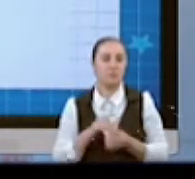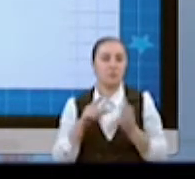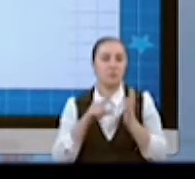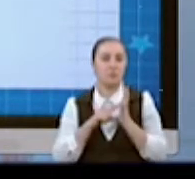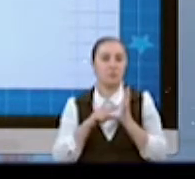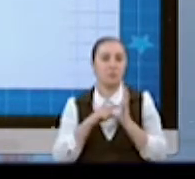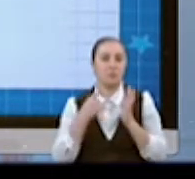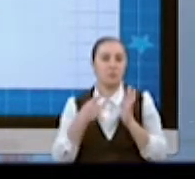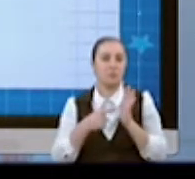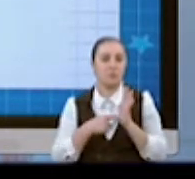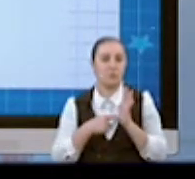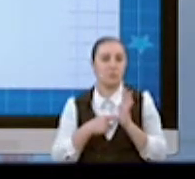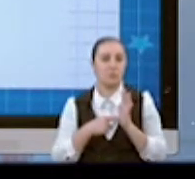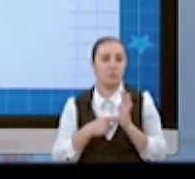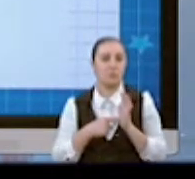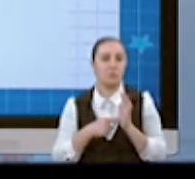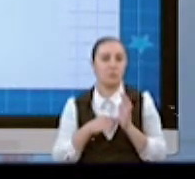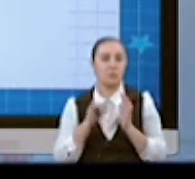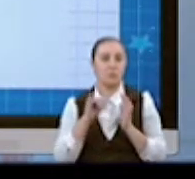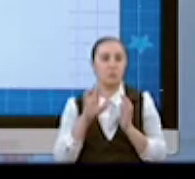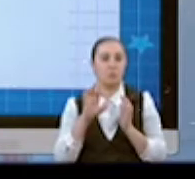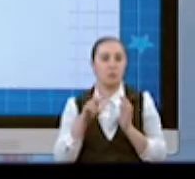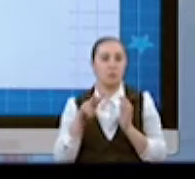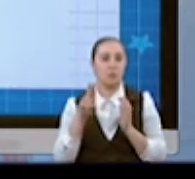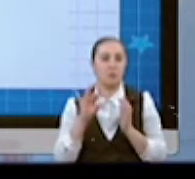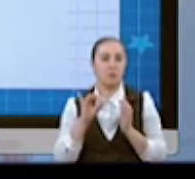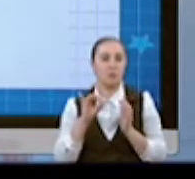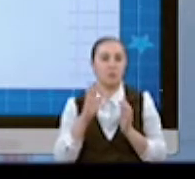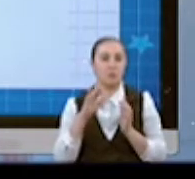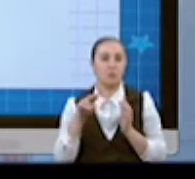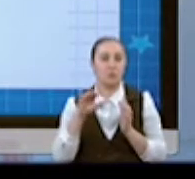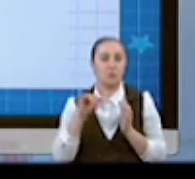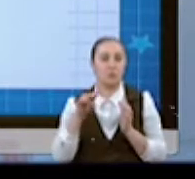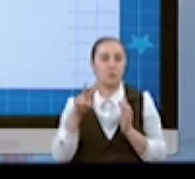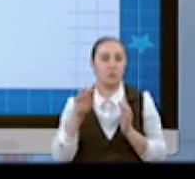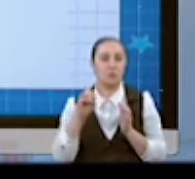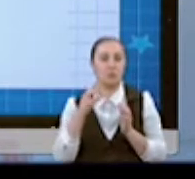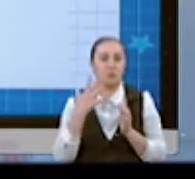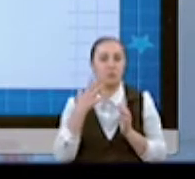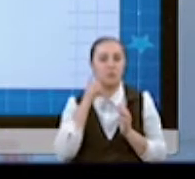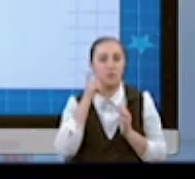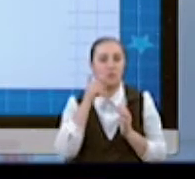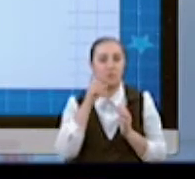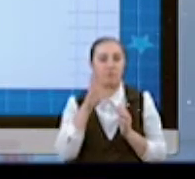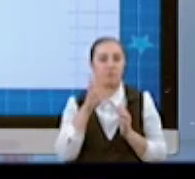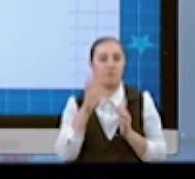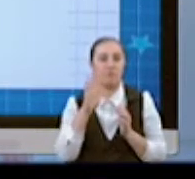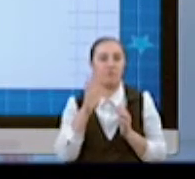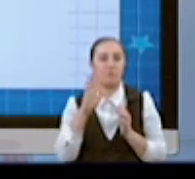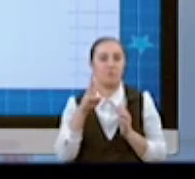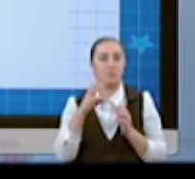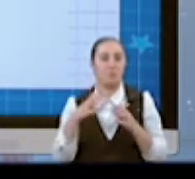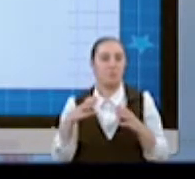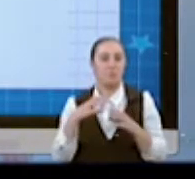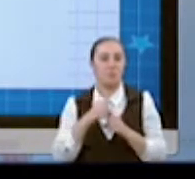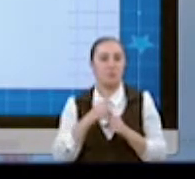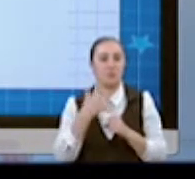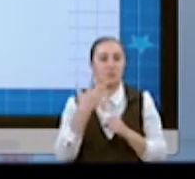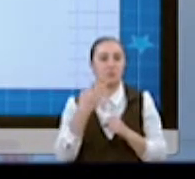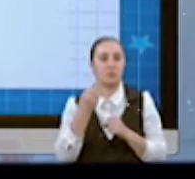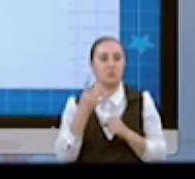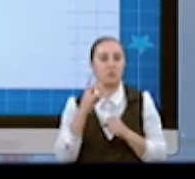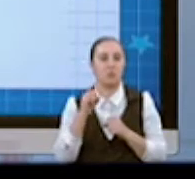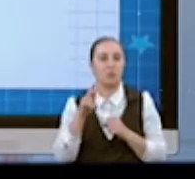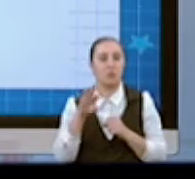Седьмой вопрос. У белки в дупле 5 орешков в мешке. Еще 3